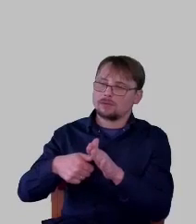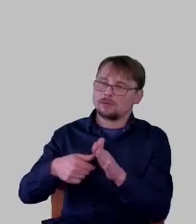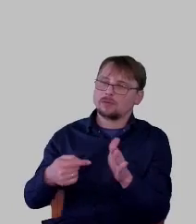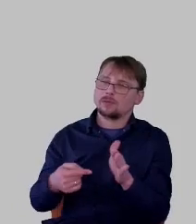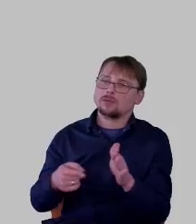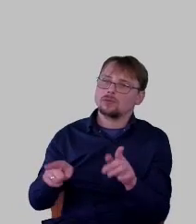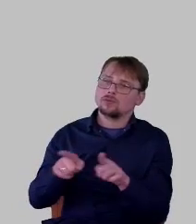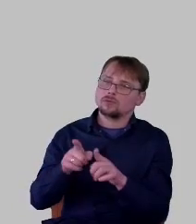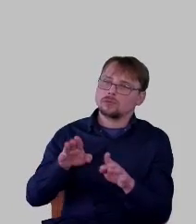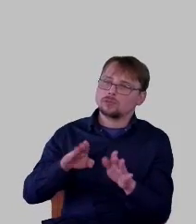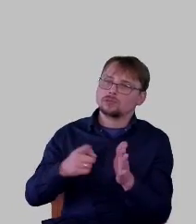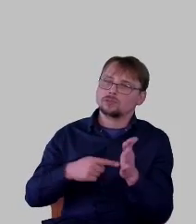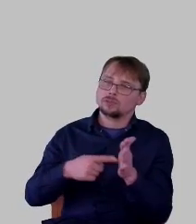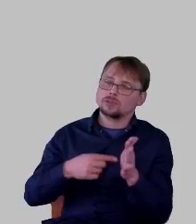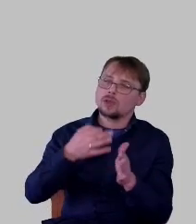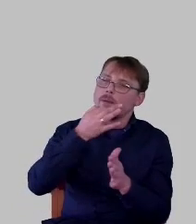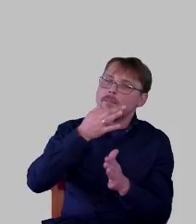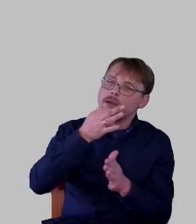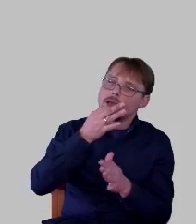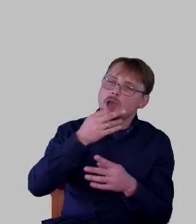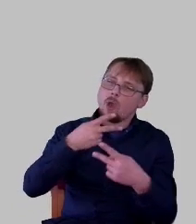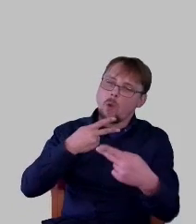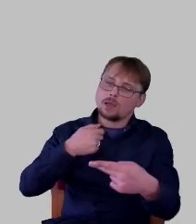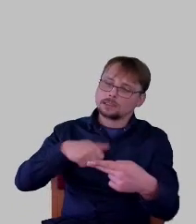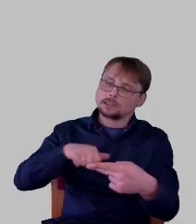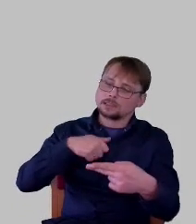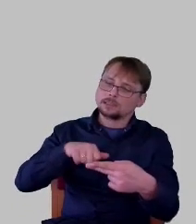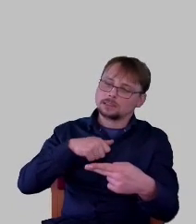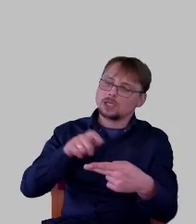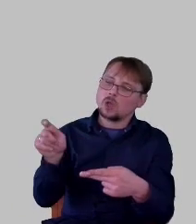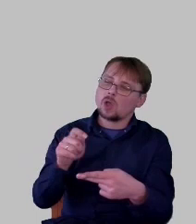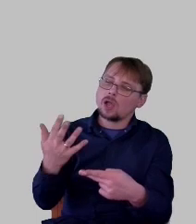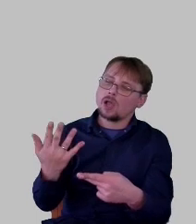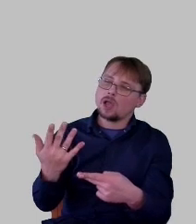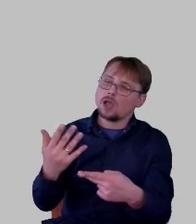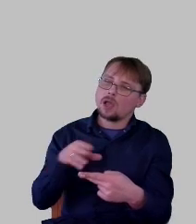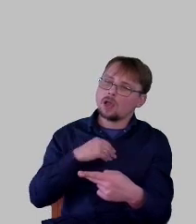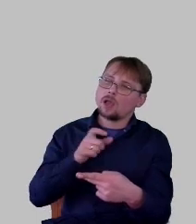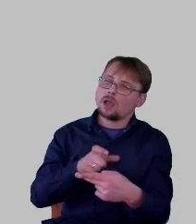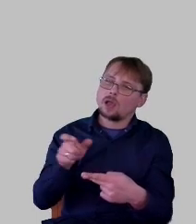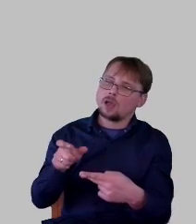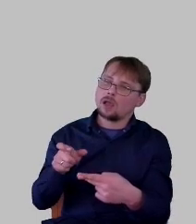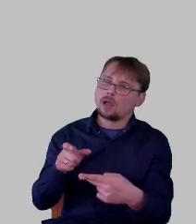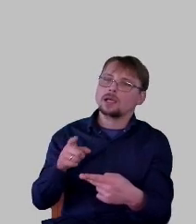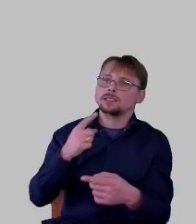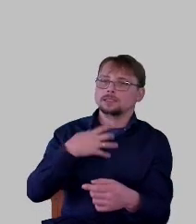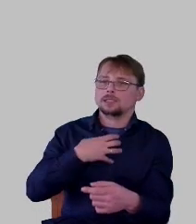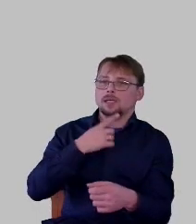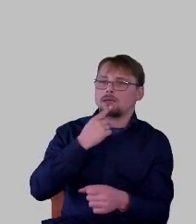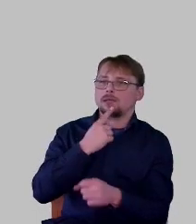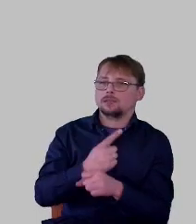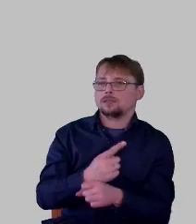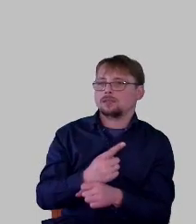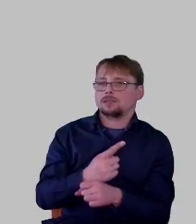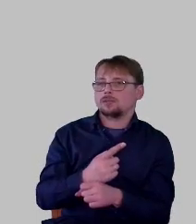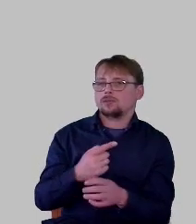też padają pytania. Tygodniowy wymiar godzin w ramach tych wybranych zajęć realizowanych w formie indywidualnej, ustala dyrektor szkoły. I nie